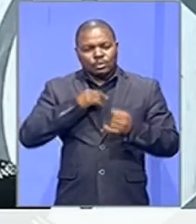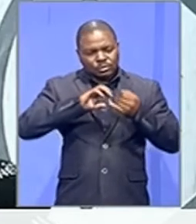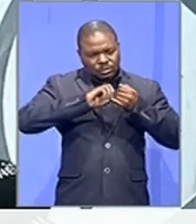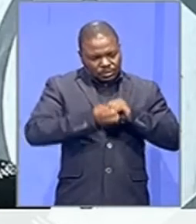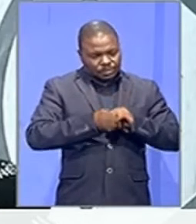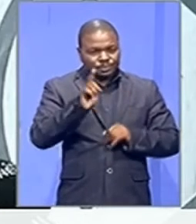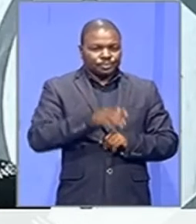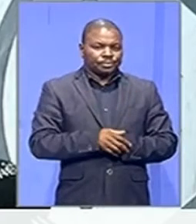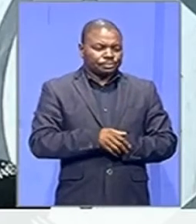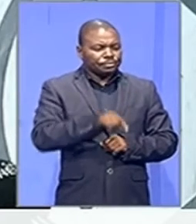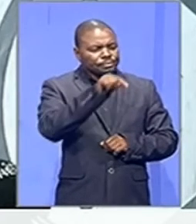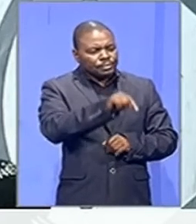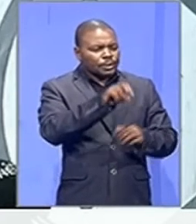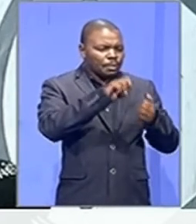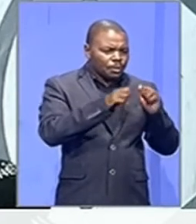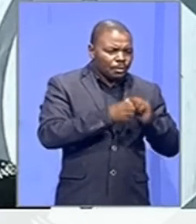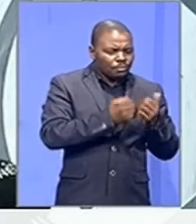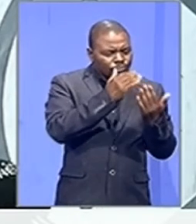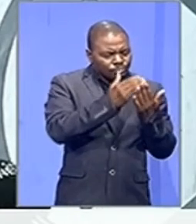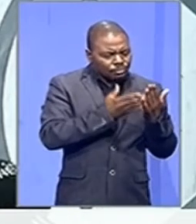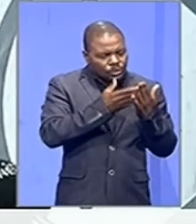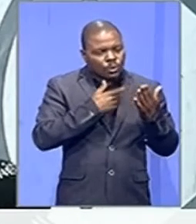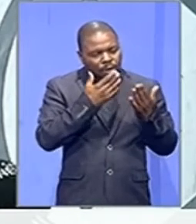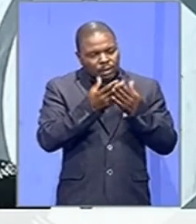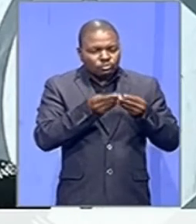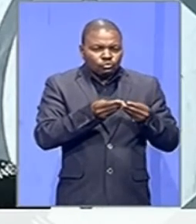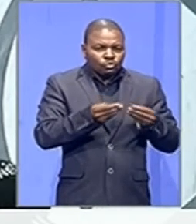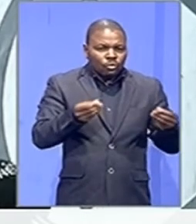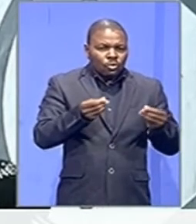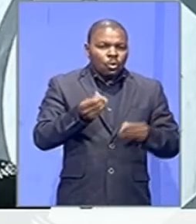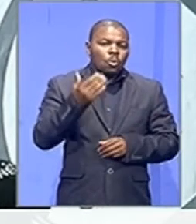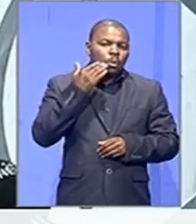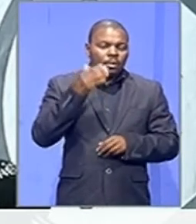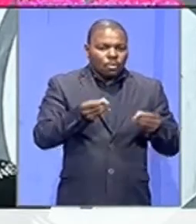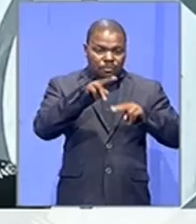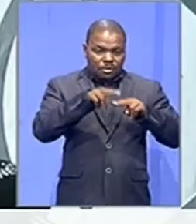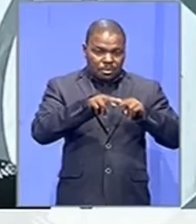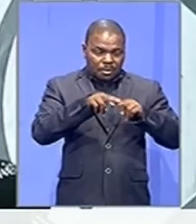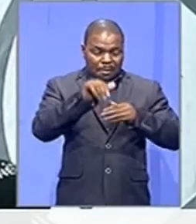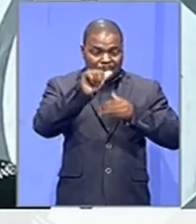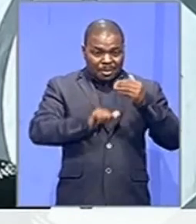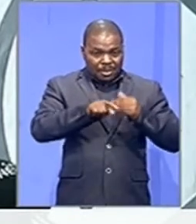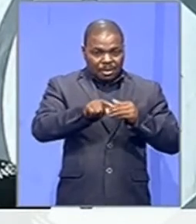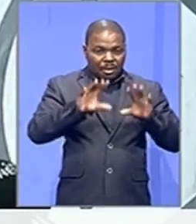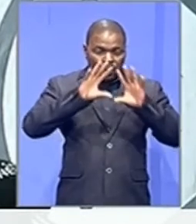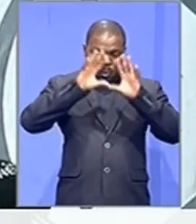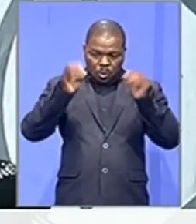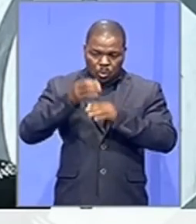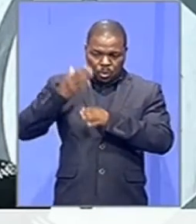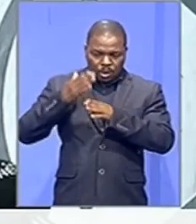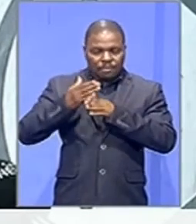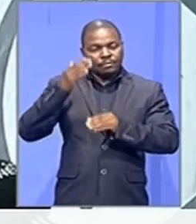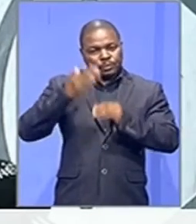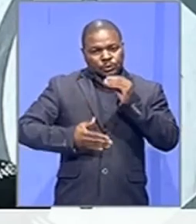fetsa le go lokisa mathata ana e re kopaneng le ona ka kgwedi ya February e tla e feditse mosebetsi ona